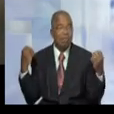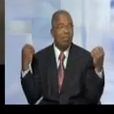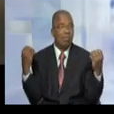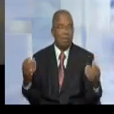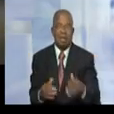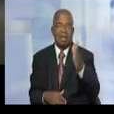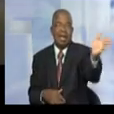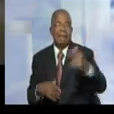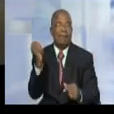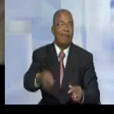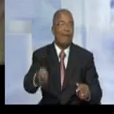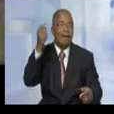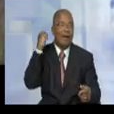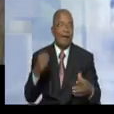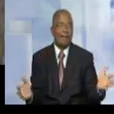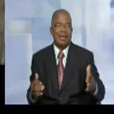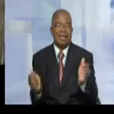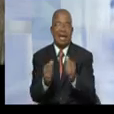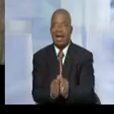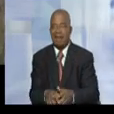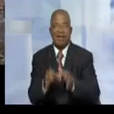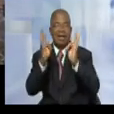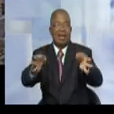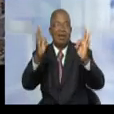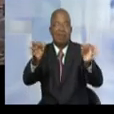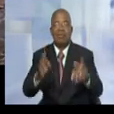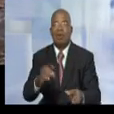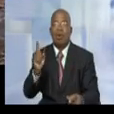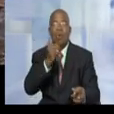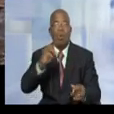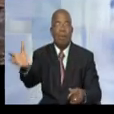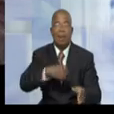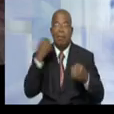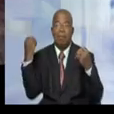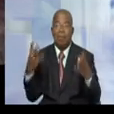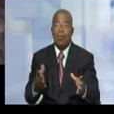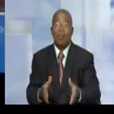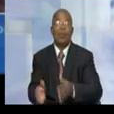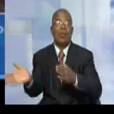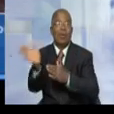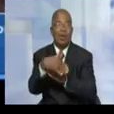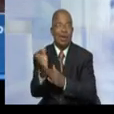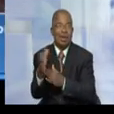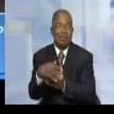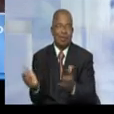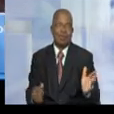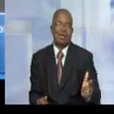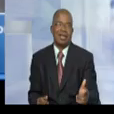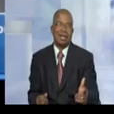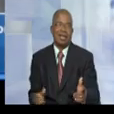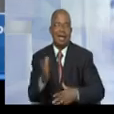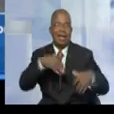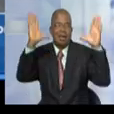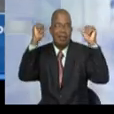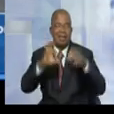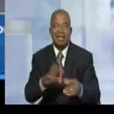la pêche grâce à la Maraoué sur laquelle est en train d'être construit un pont qui est la volonté du président